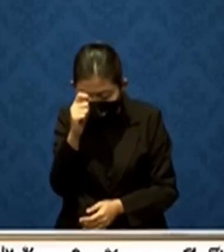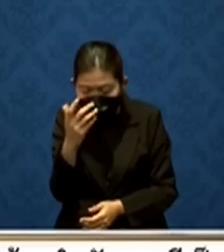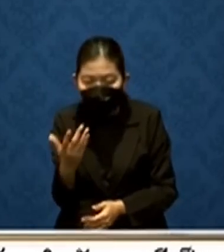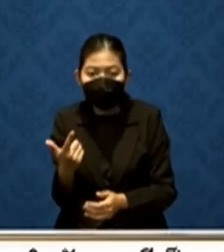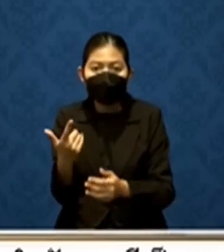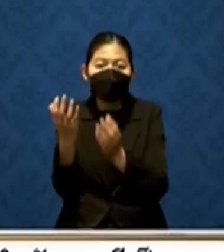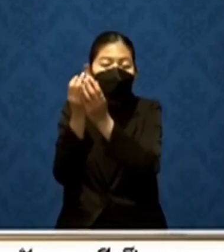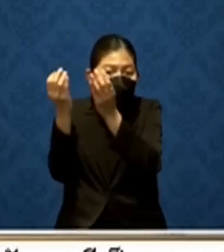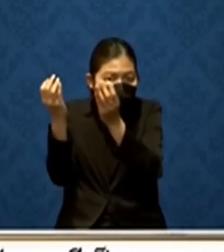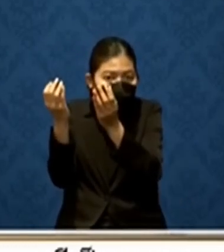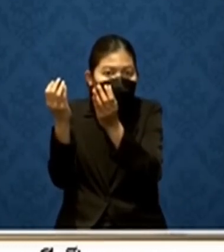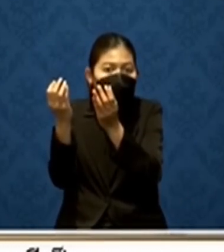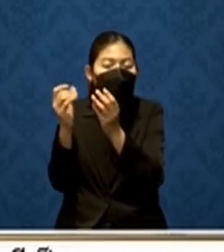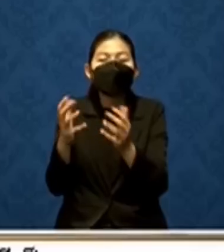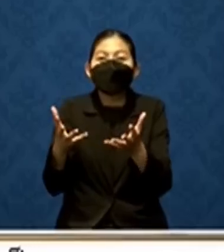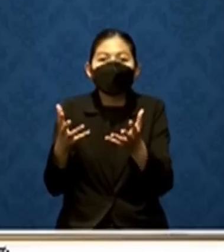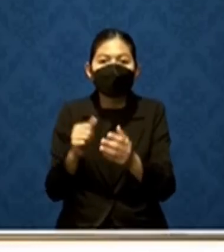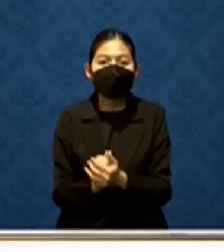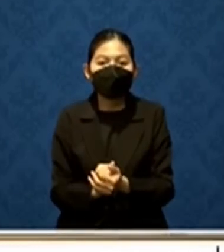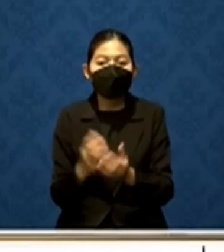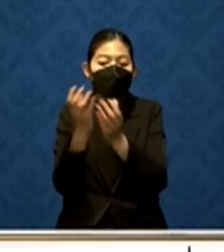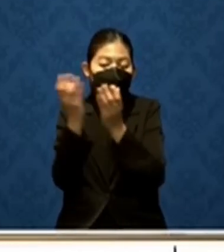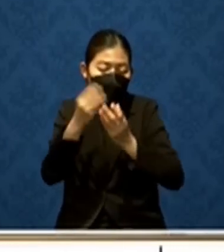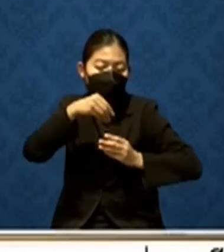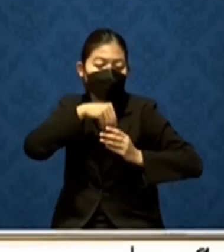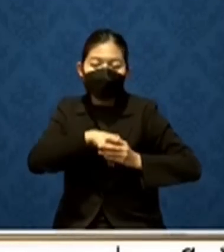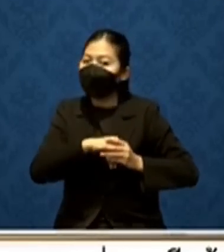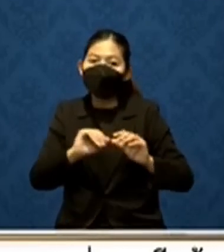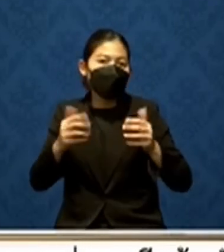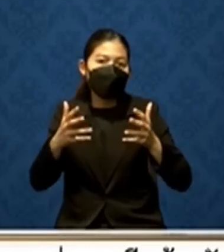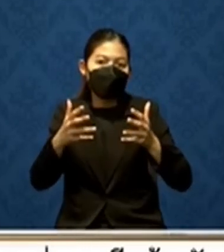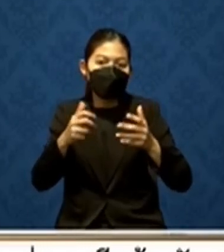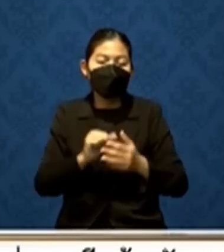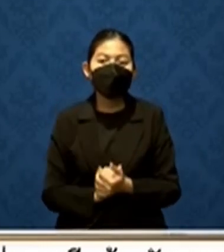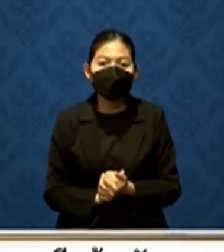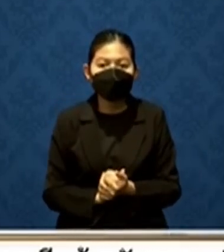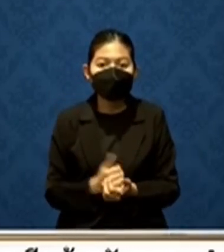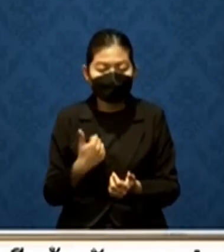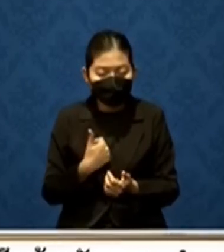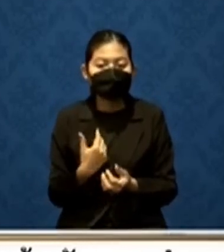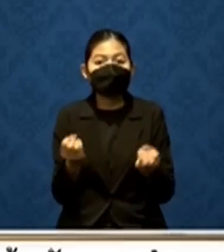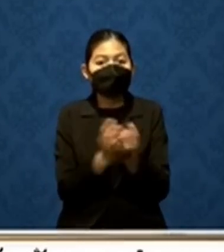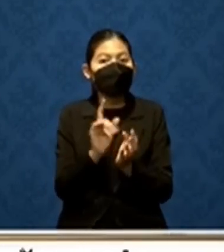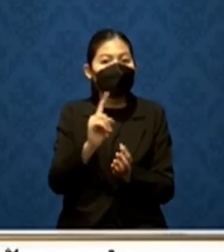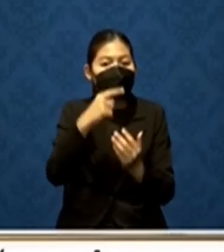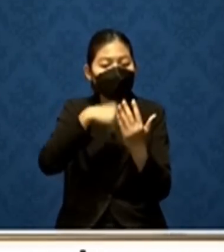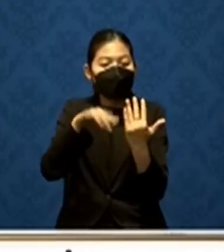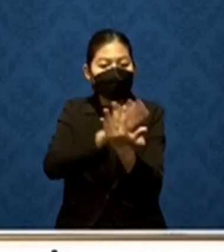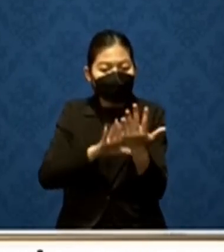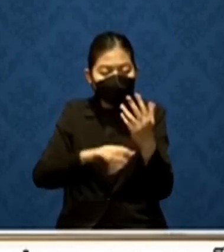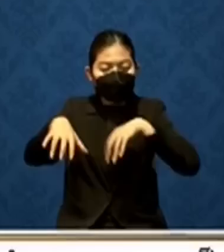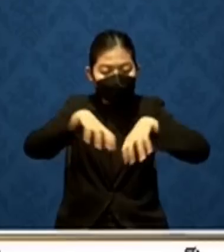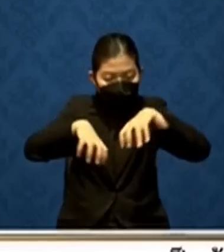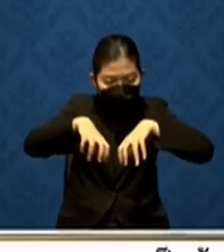นิติธรรมไร้คุณธรรมจริยธรรมทำให้การบริหารราชการแผ่นดินล้มเหลวผิด